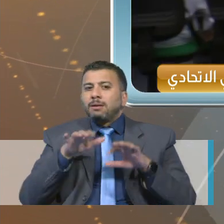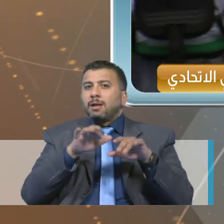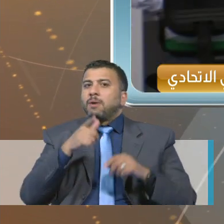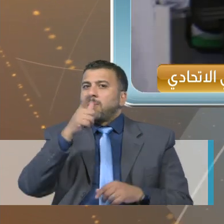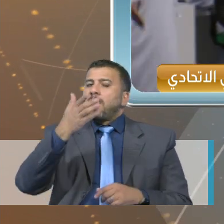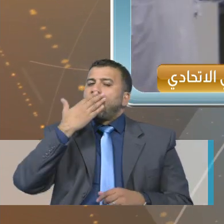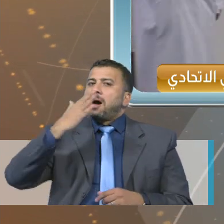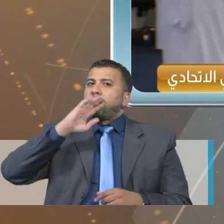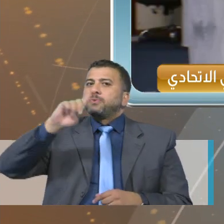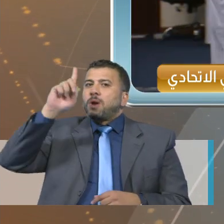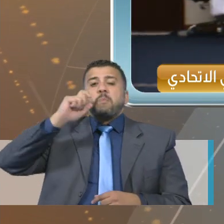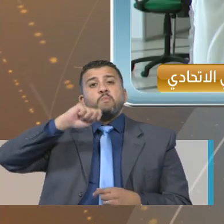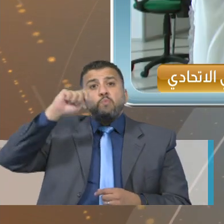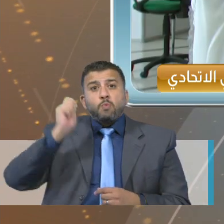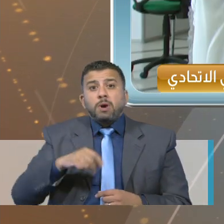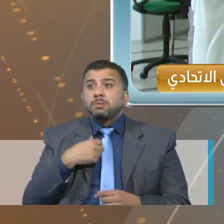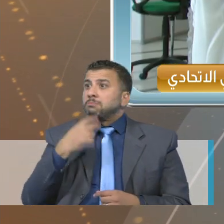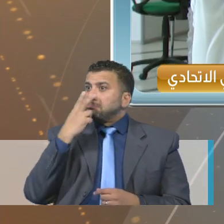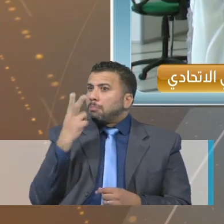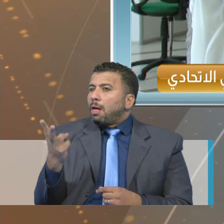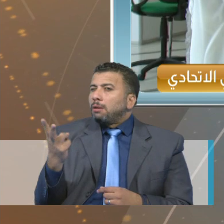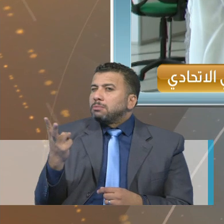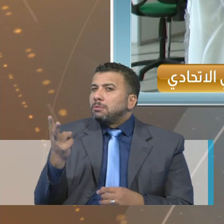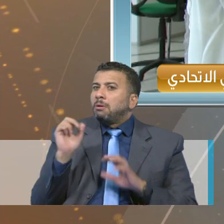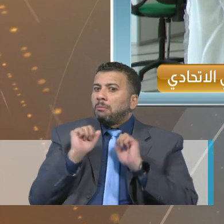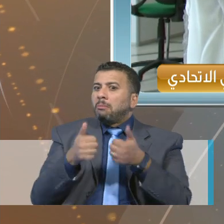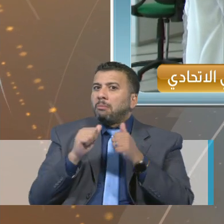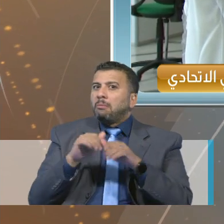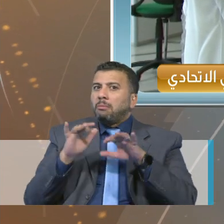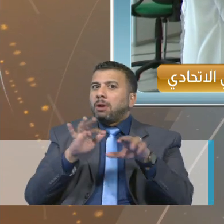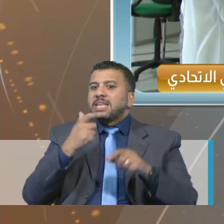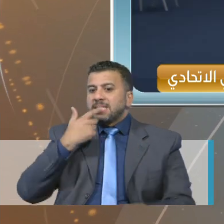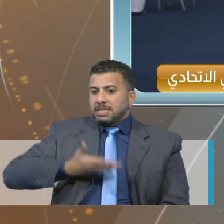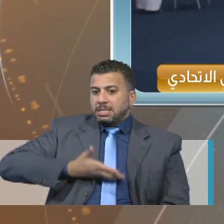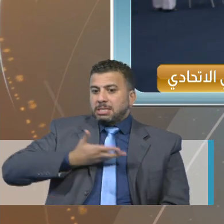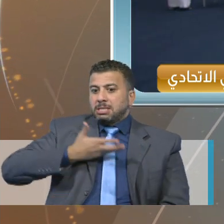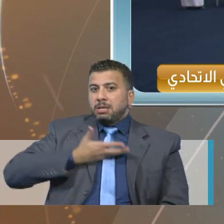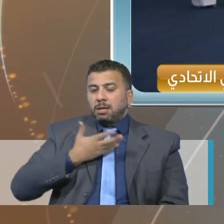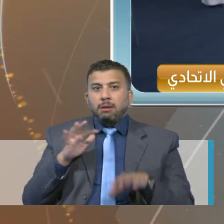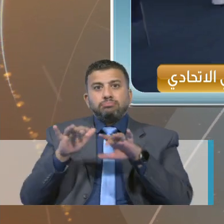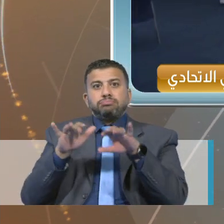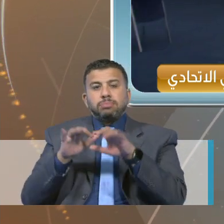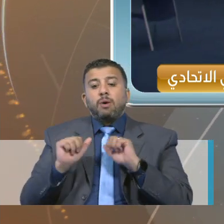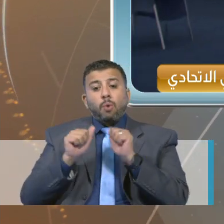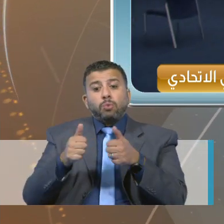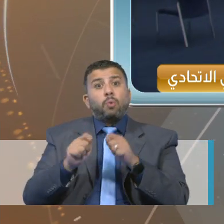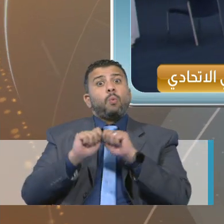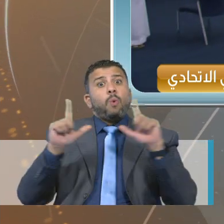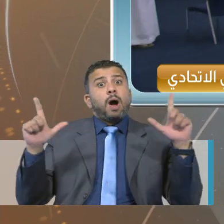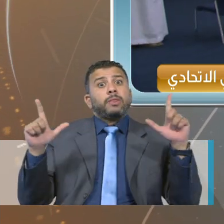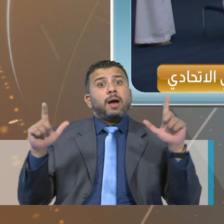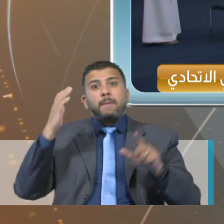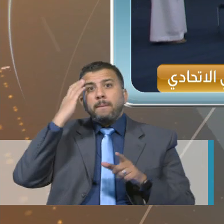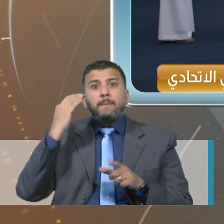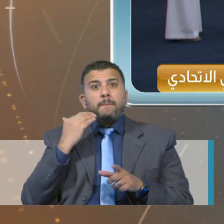الإقبال كثير من المواطنين، لاحظنا مشاركة من مختلف فئات العمرية، ووجدنا كذلك حضور واضح من